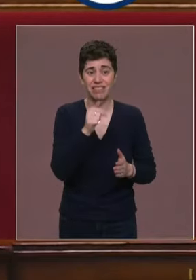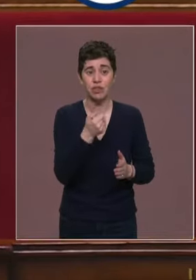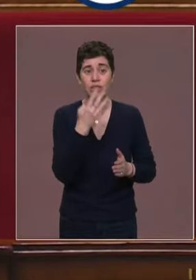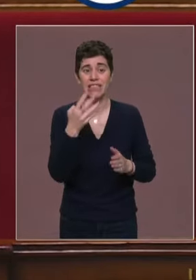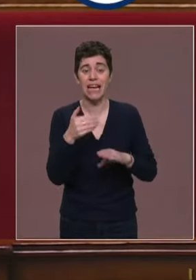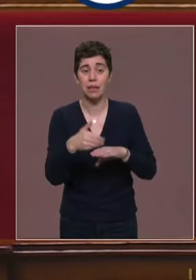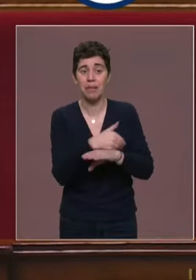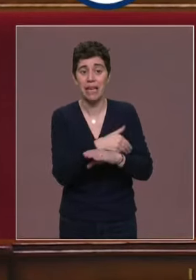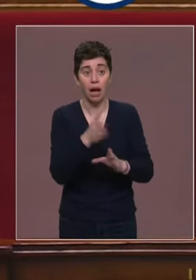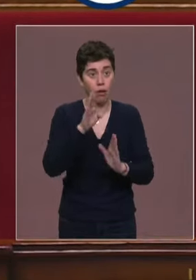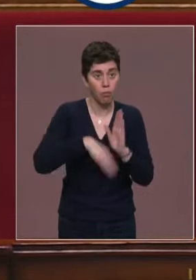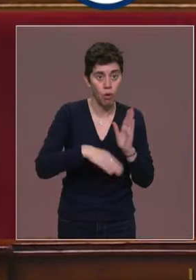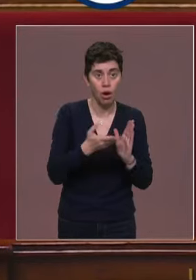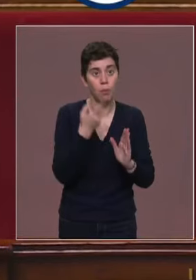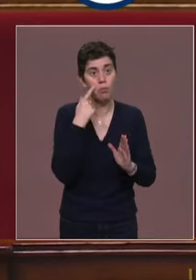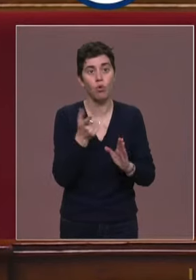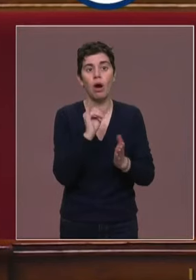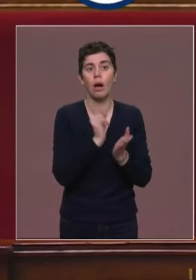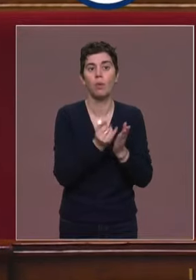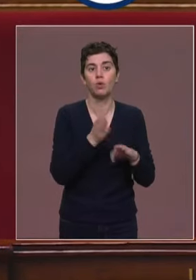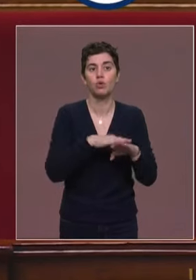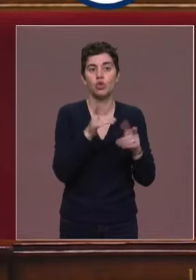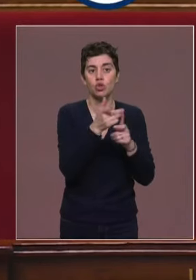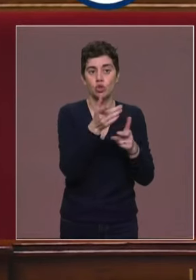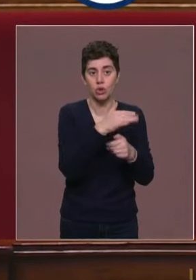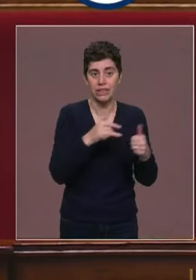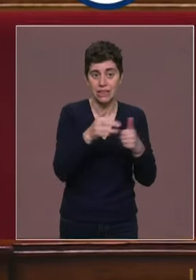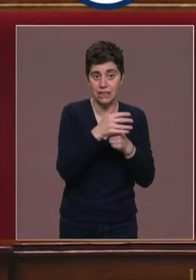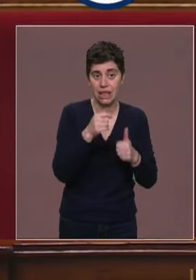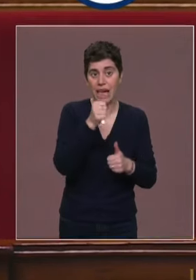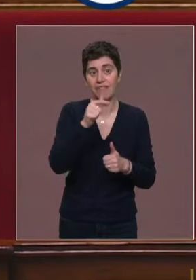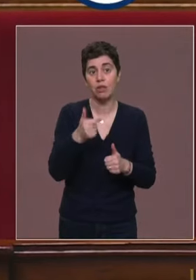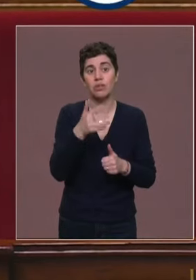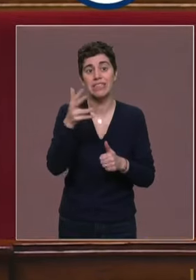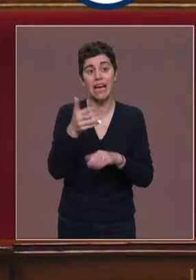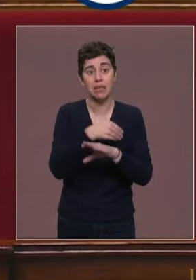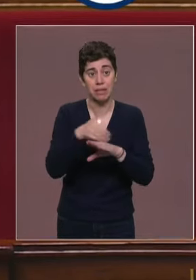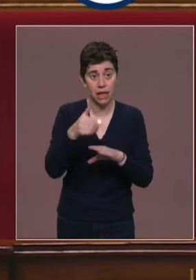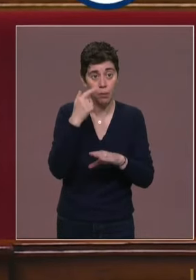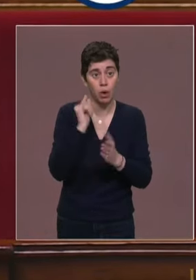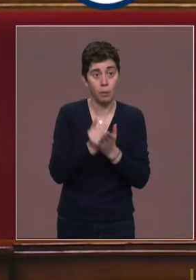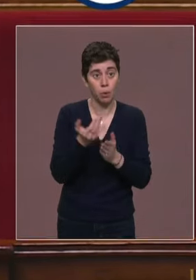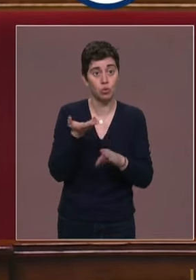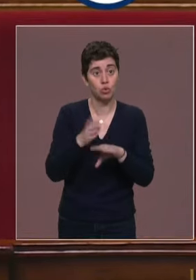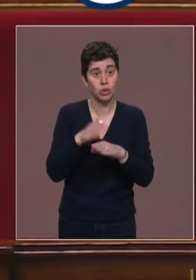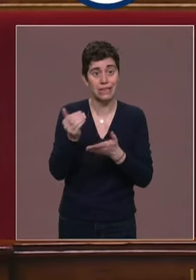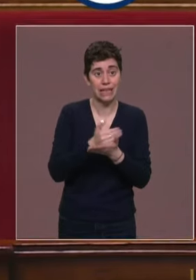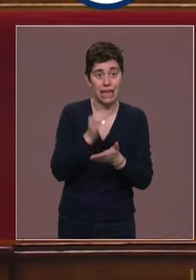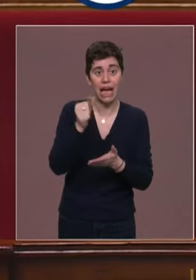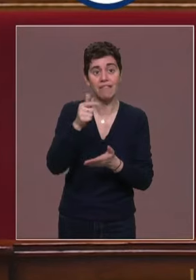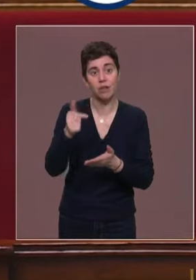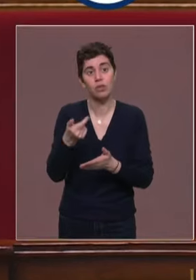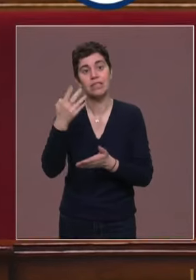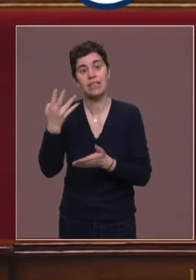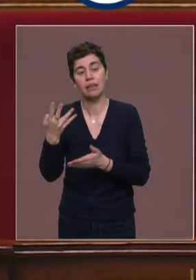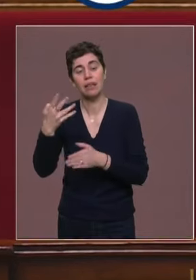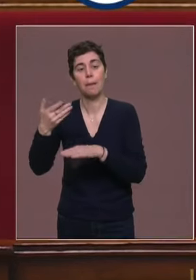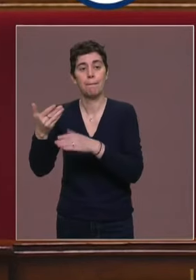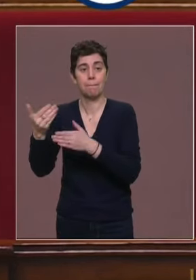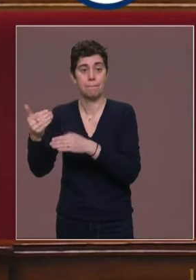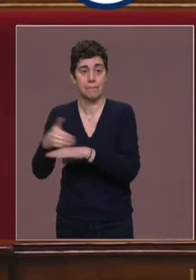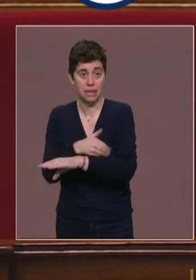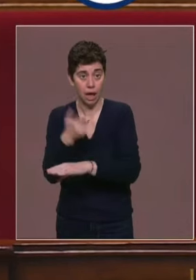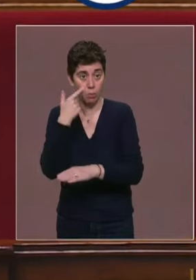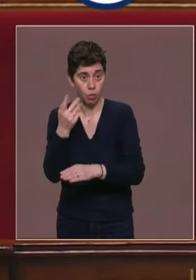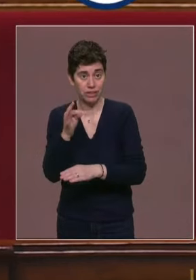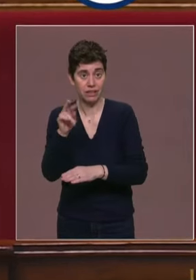pour l'impôt sur les sociétés, 1,5 milliard pour l'impôt sur le revenu et 1,4 milliard pour la TVA. La réalité, c'est que